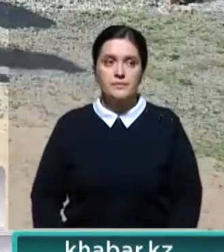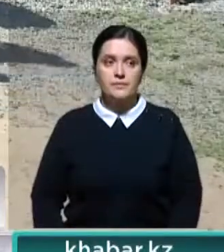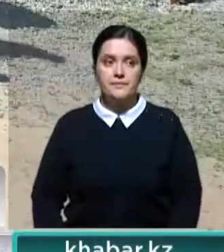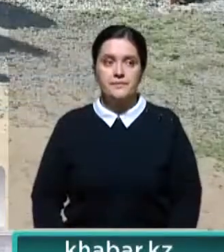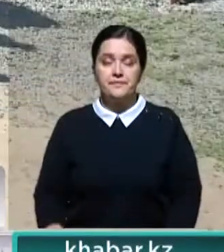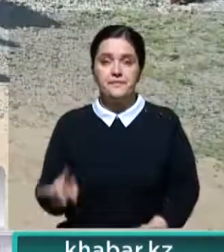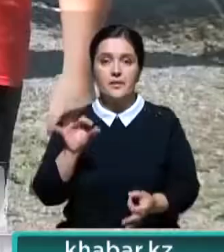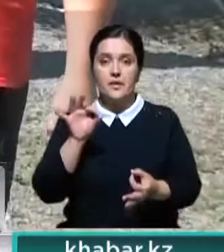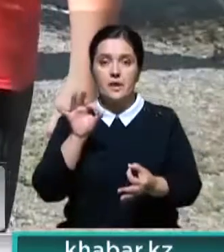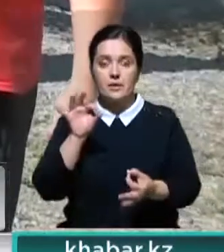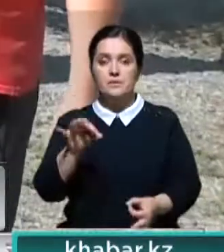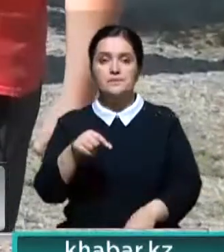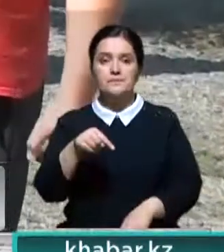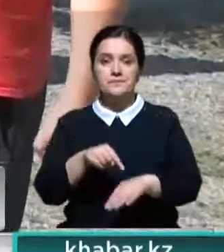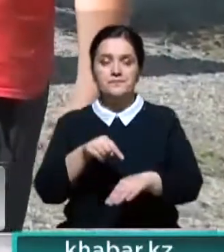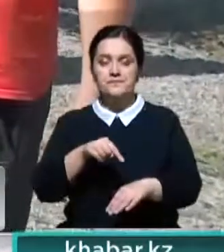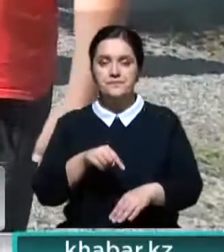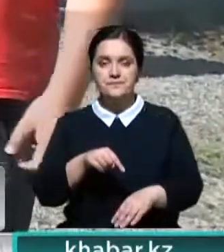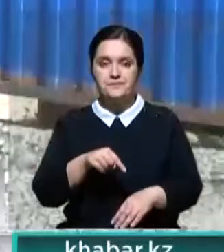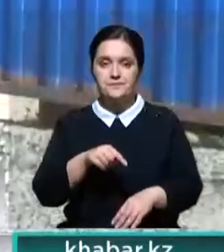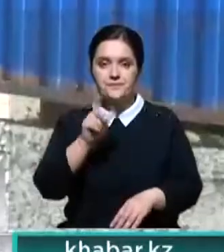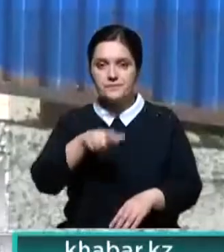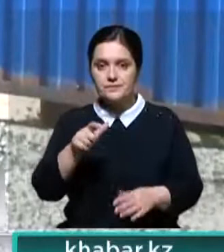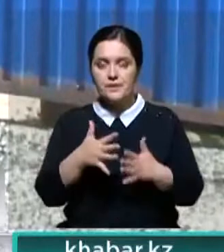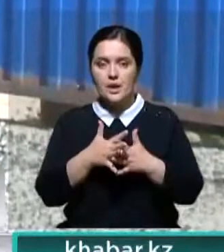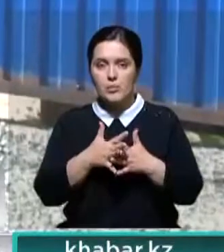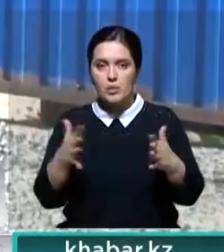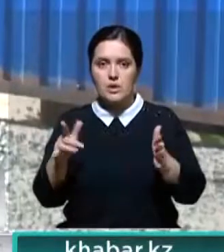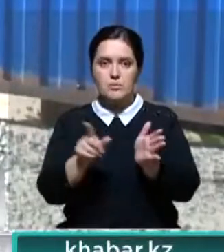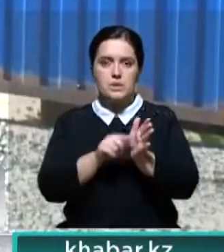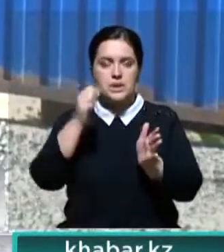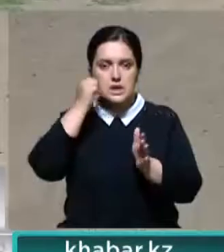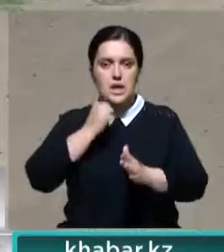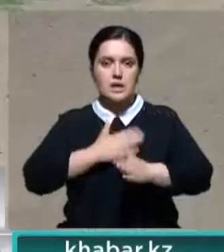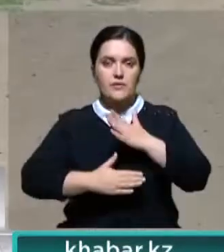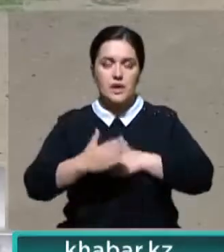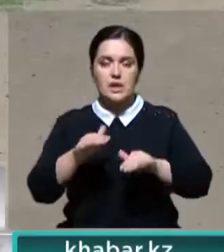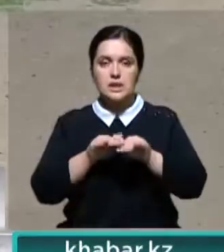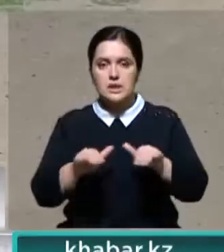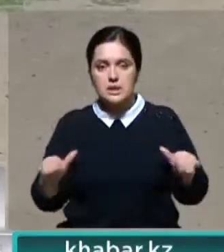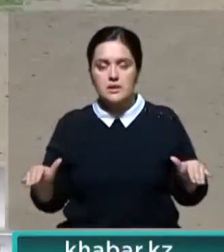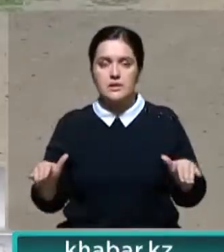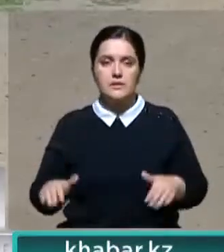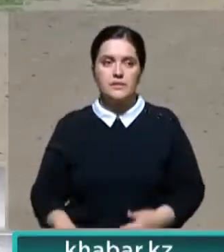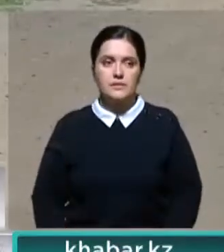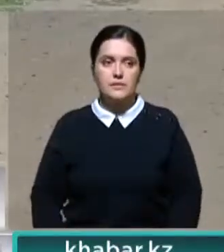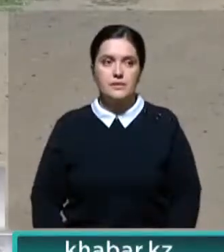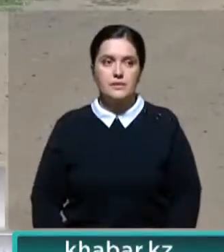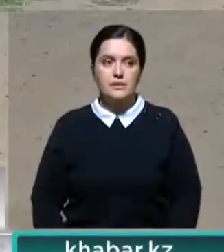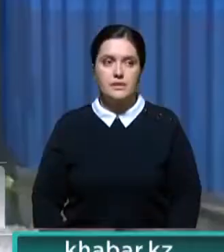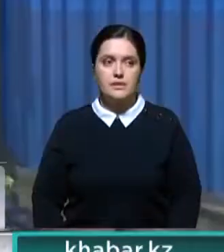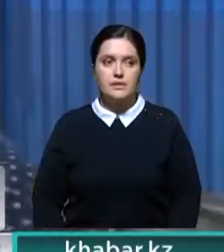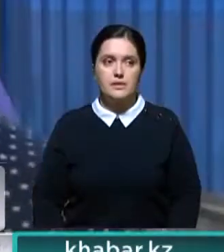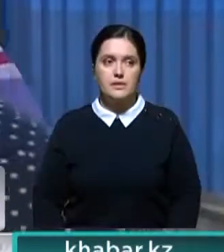на произвол судьбы чувствуют себя и другие жители станции. Большинство из них пенсионеры, инвалиды и дети школьного возраста. Раньше у нас